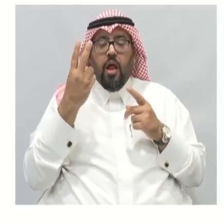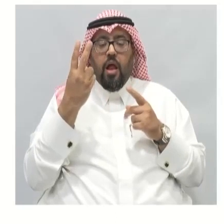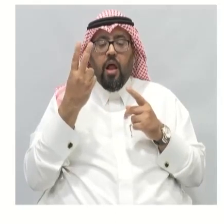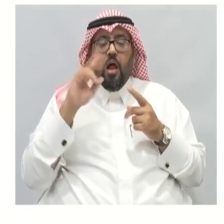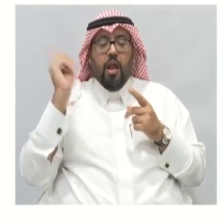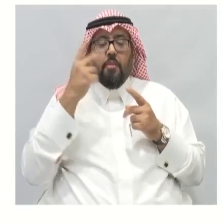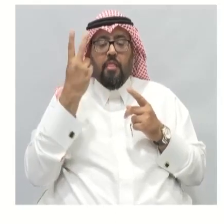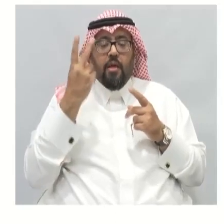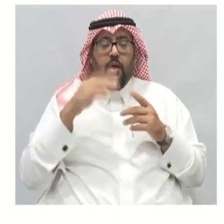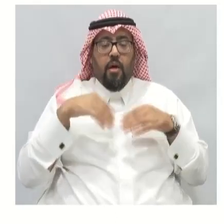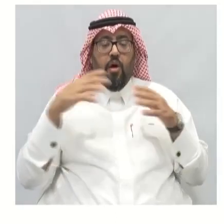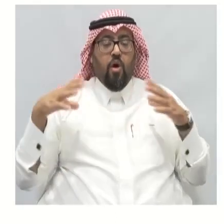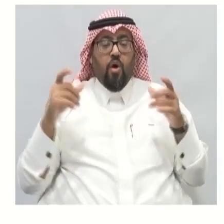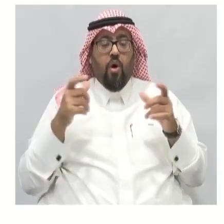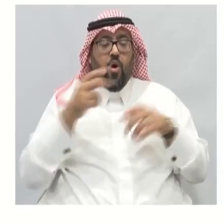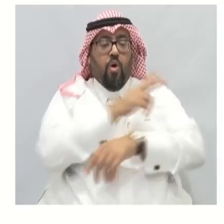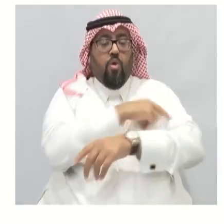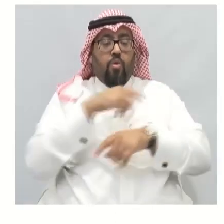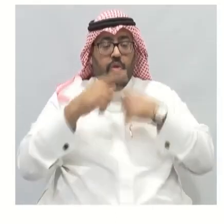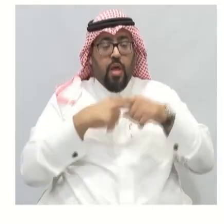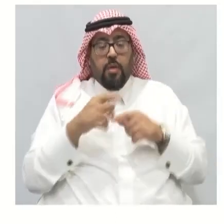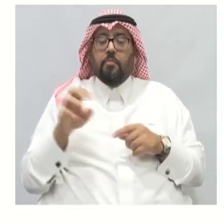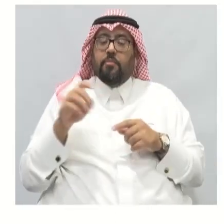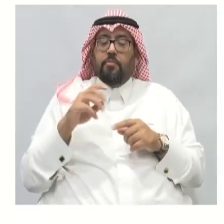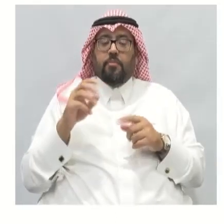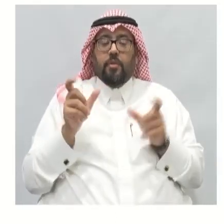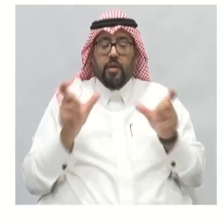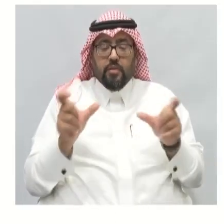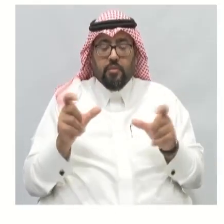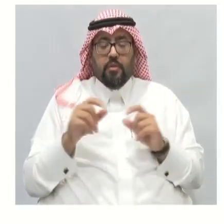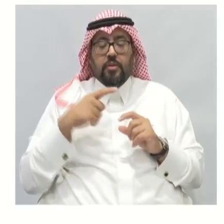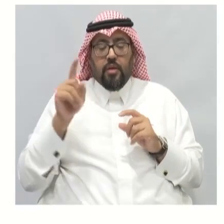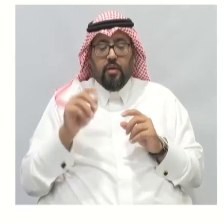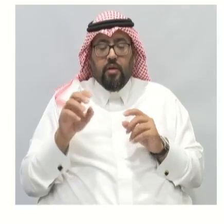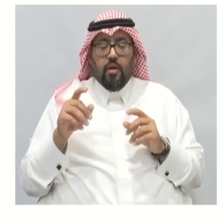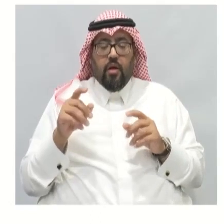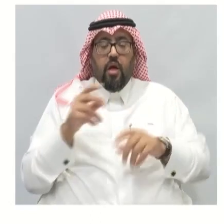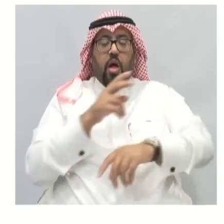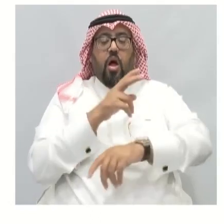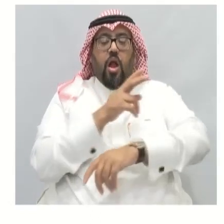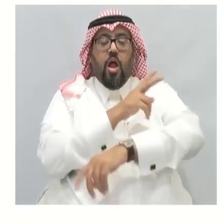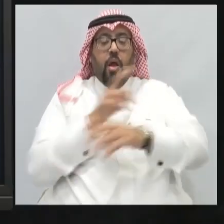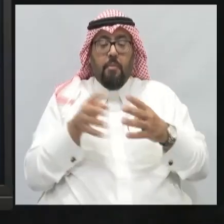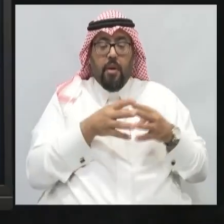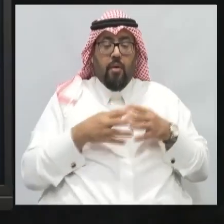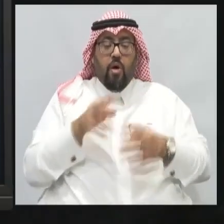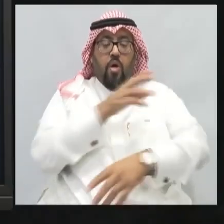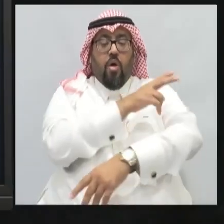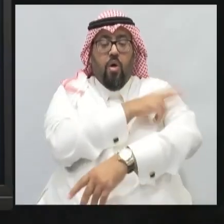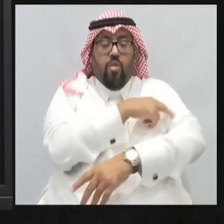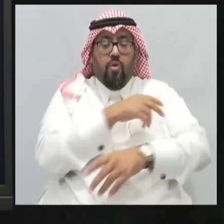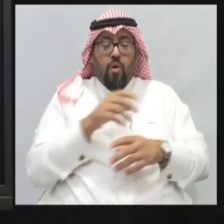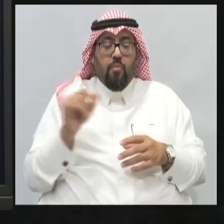دائما في مجلس الامن احسنتم العباره صحيحه الولايات عضوا مؤسسا في منظفه